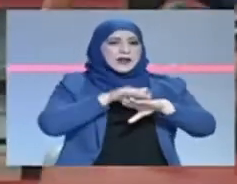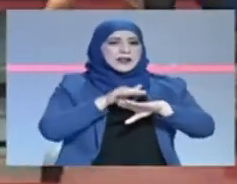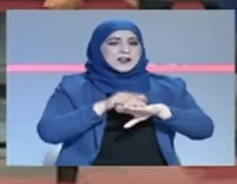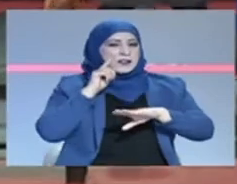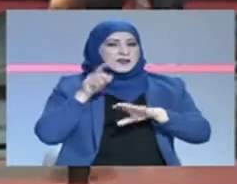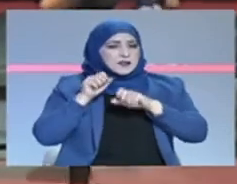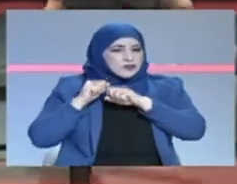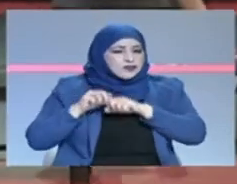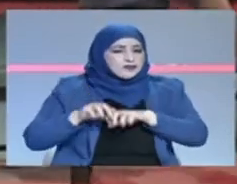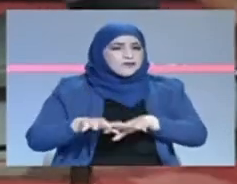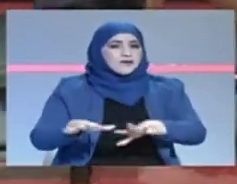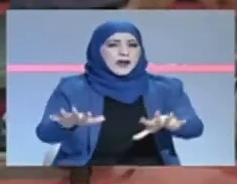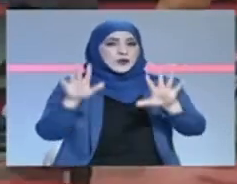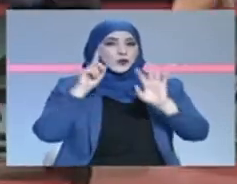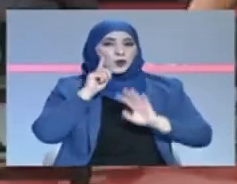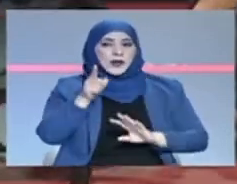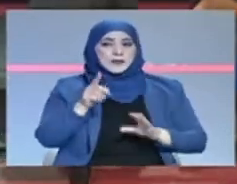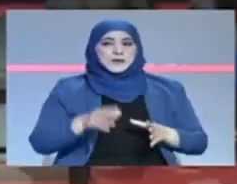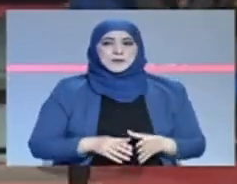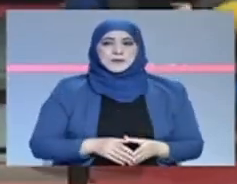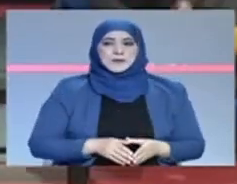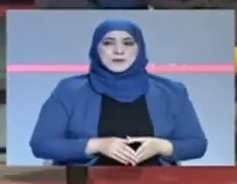تسونامي.